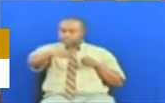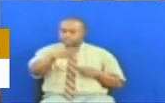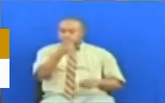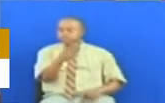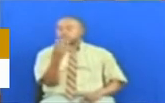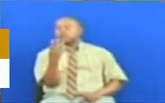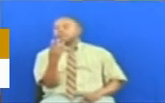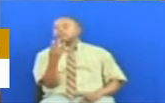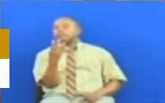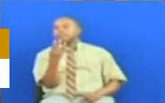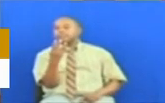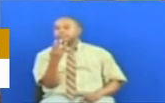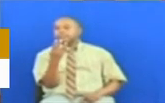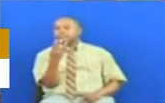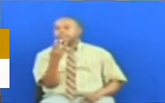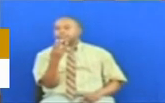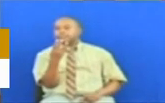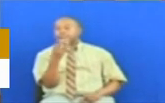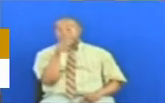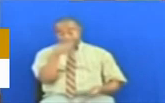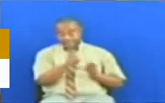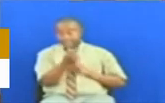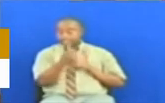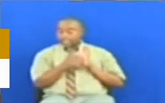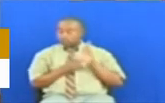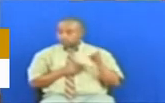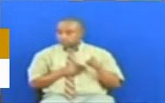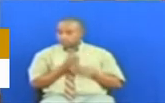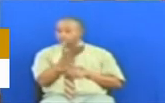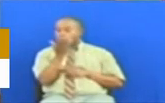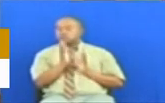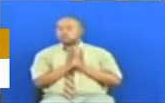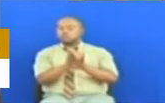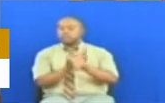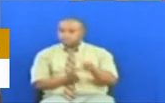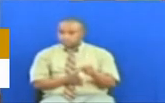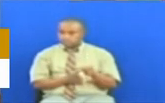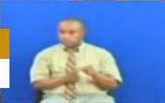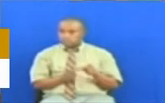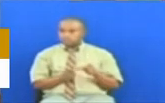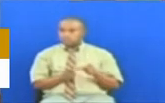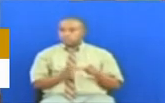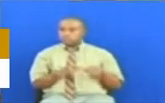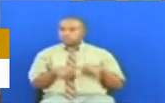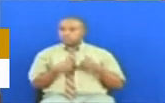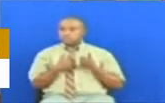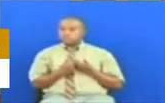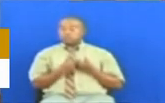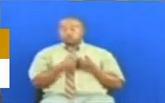haya hizi zinatajwa kwenye kanuni aina za mavuvi. Iko paseina na